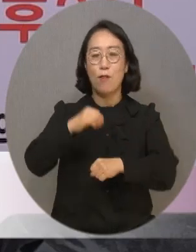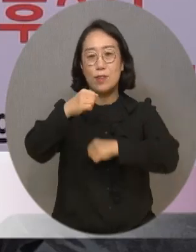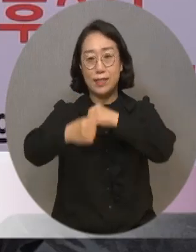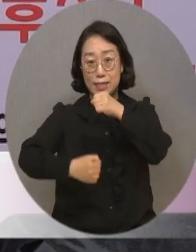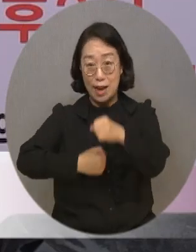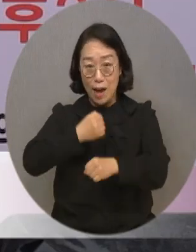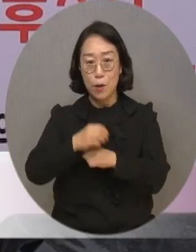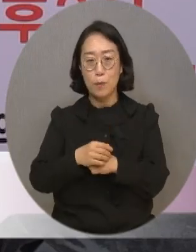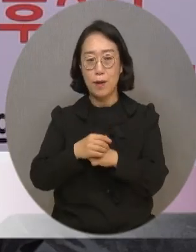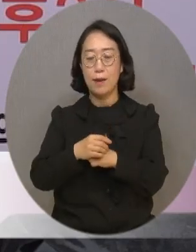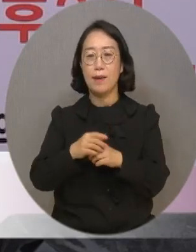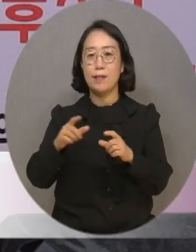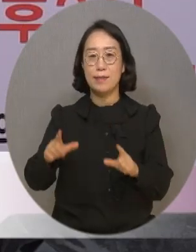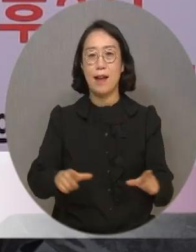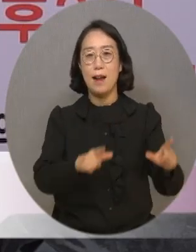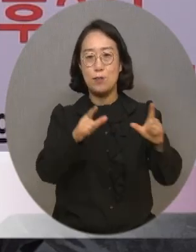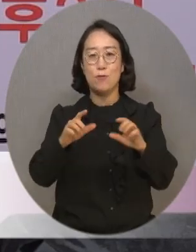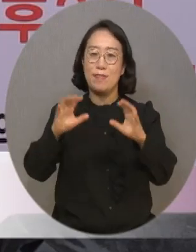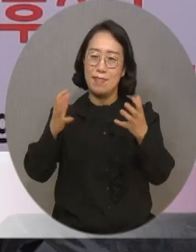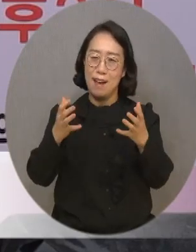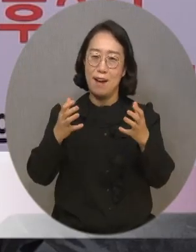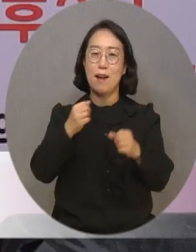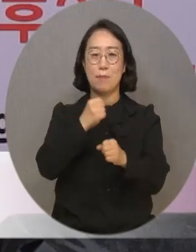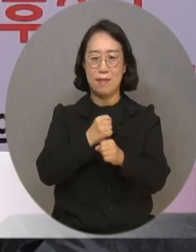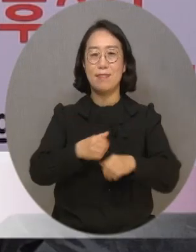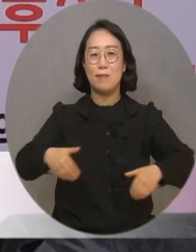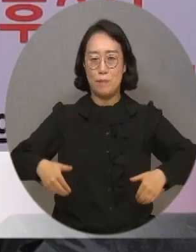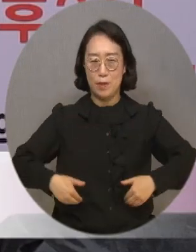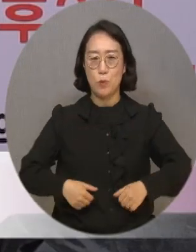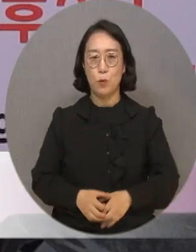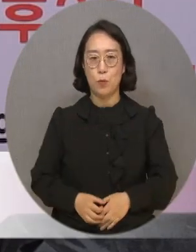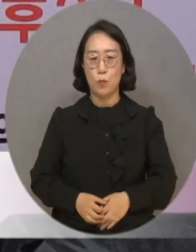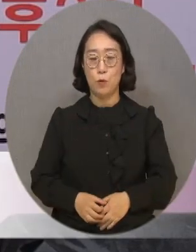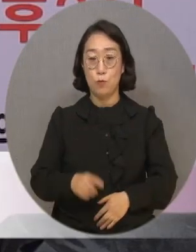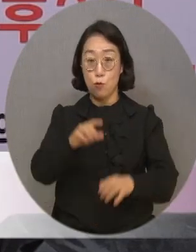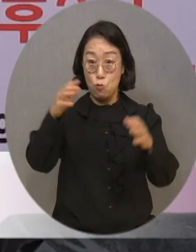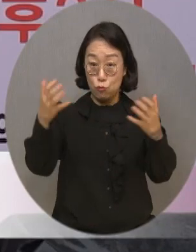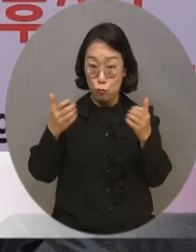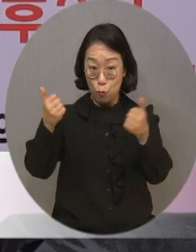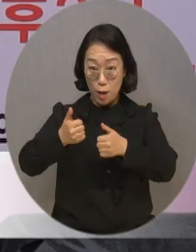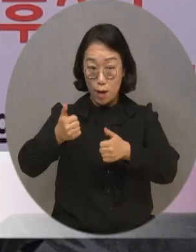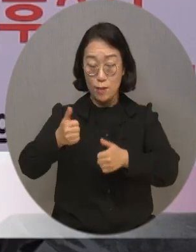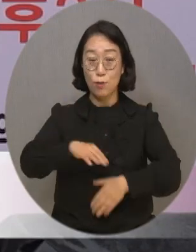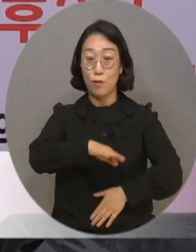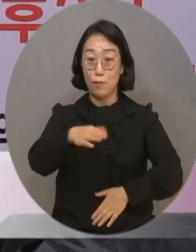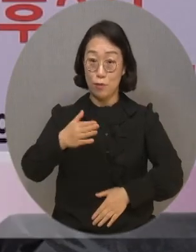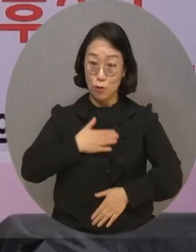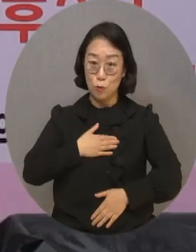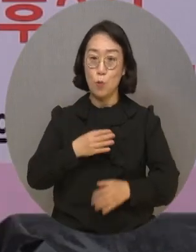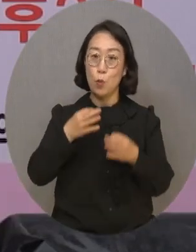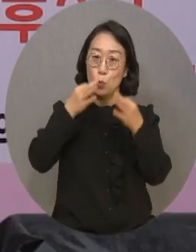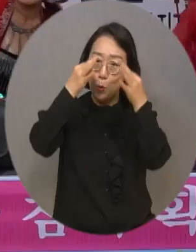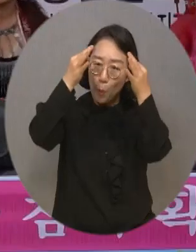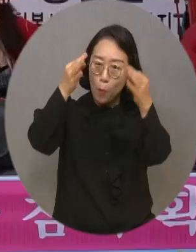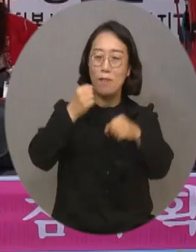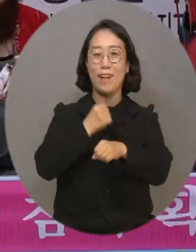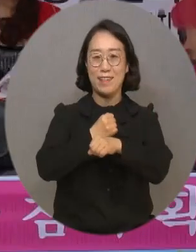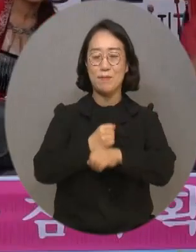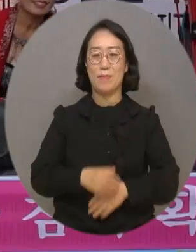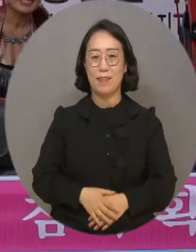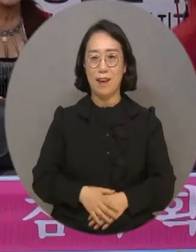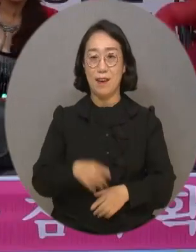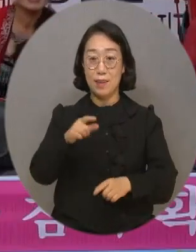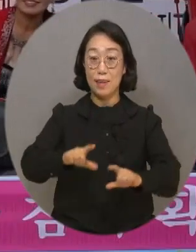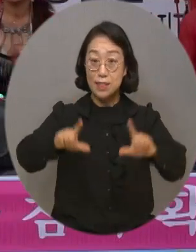있는 나라를 만들어야 된다고 생각합니다. 저도 국회에서 그러한 노력을 많이 하겠습니다. 이날